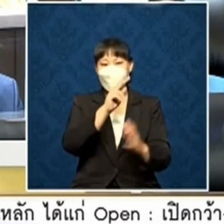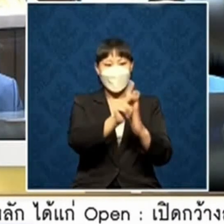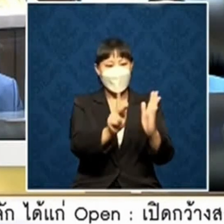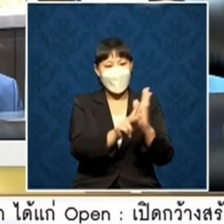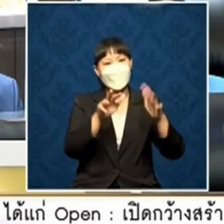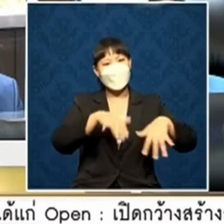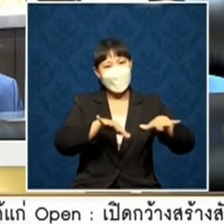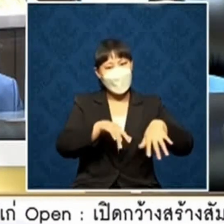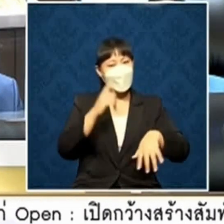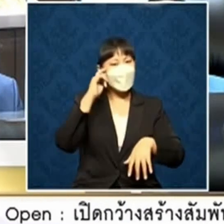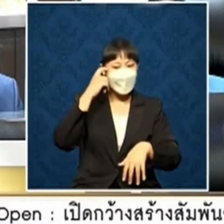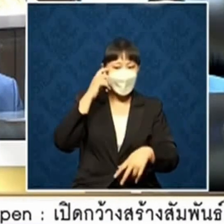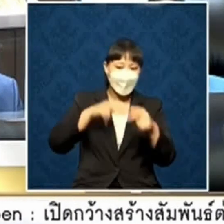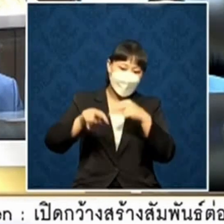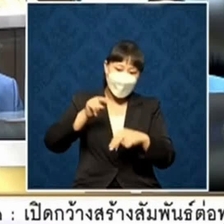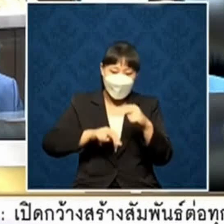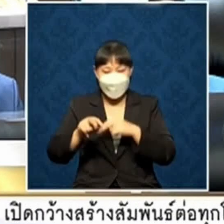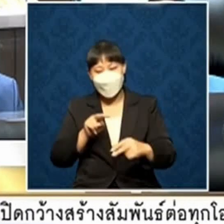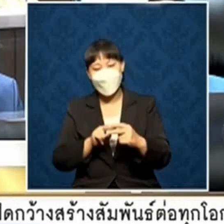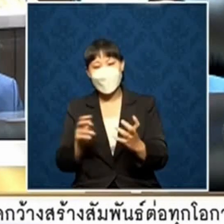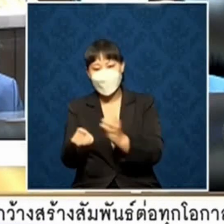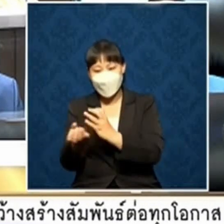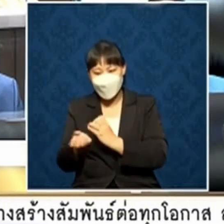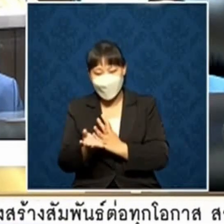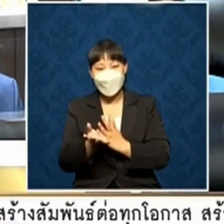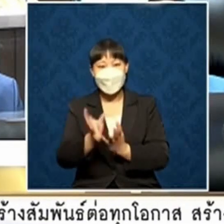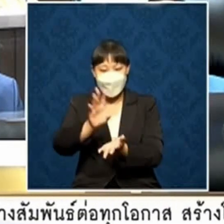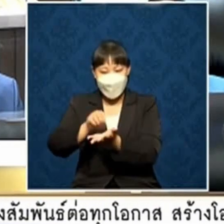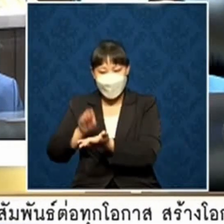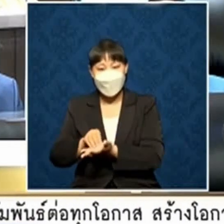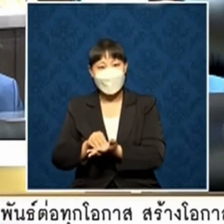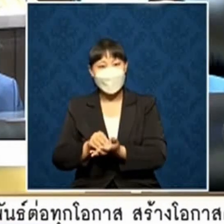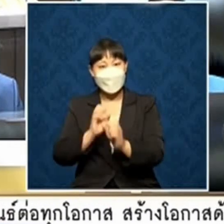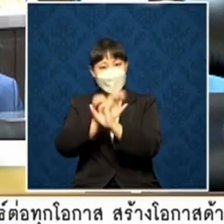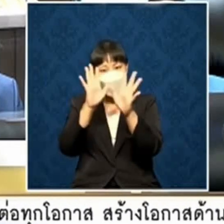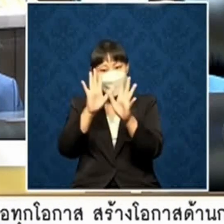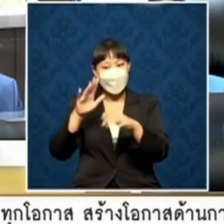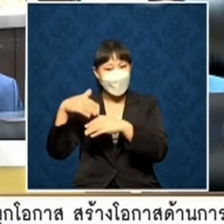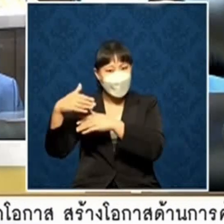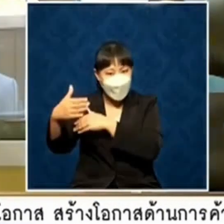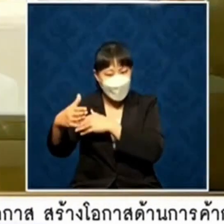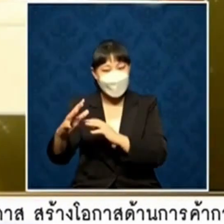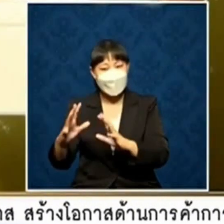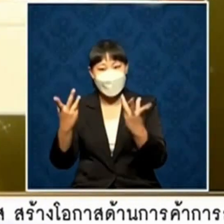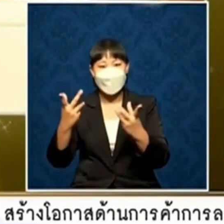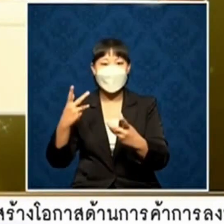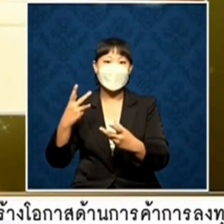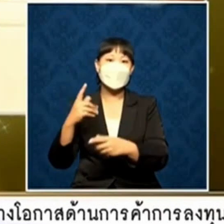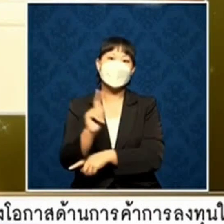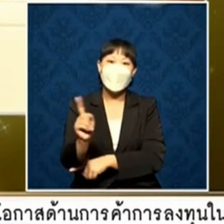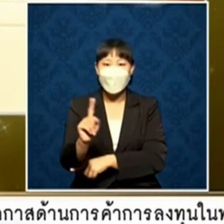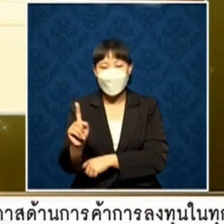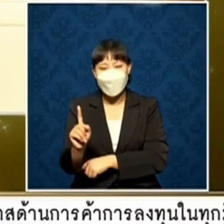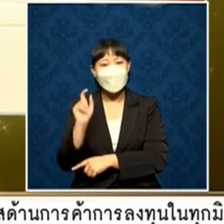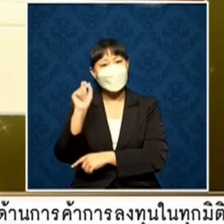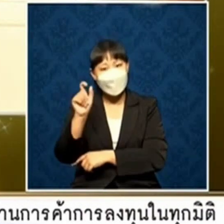ทราบครับว่าผลตรวจสอบและผลกระทบจากการกระทำเหมืองจากเหมืองนั้นเนี่ยมีความชัดเจนเสร็จสิ้นเมื่อใดมันเป็นเรื่องเร่งด่วนครับณตอนนั้น